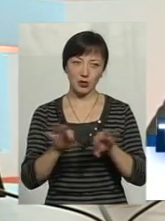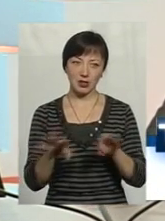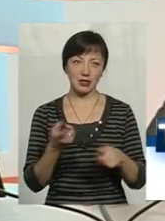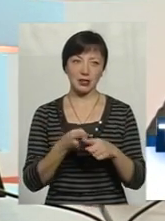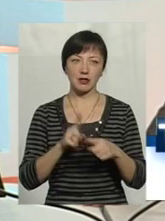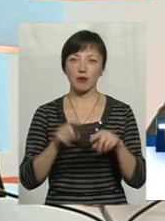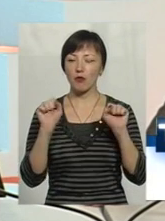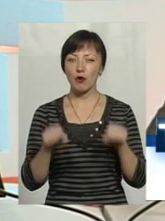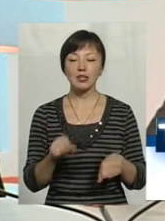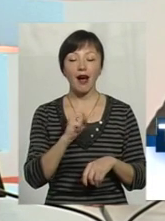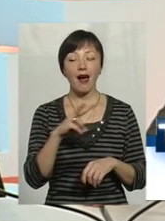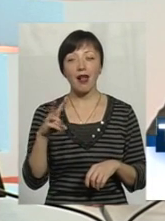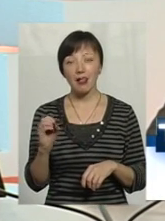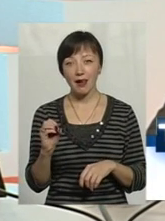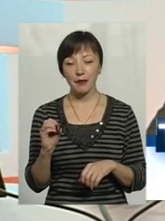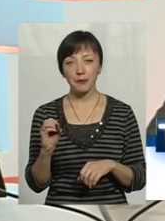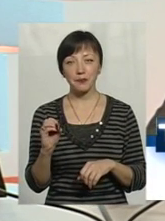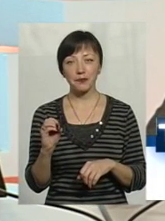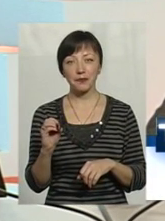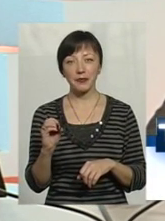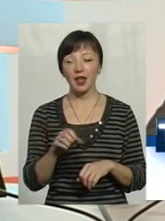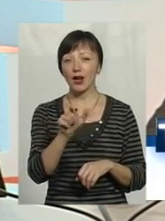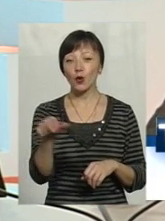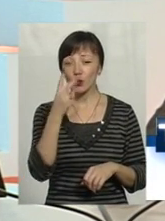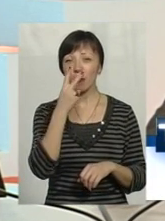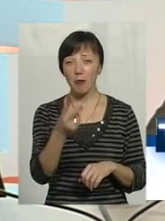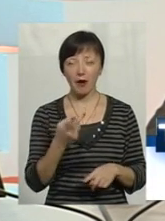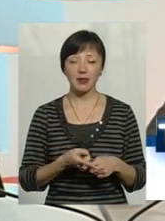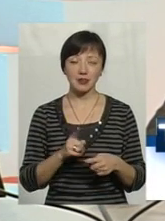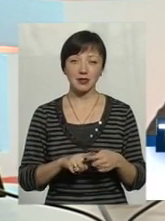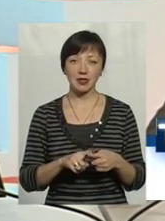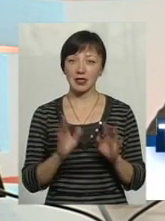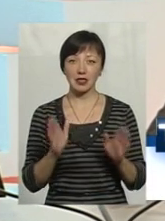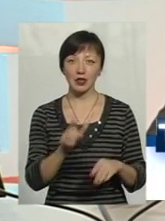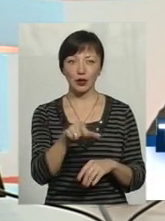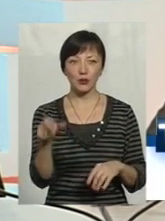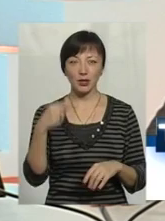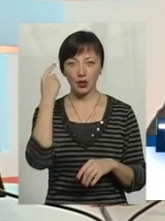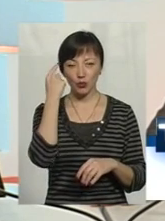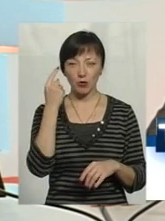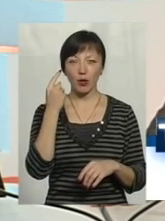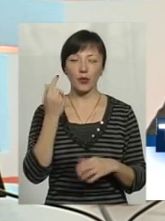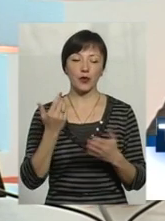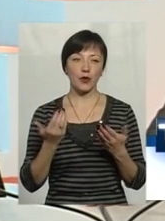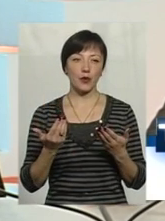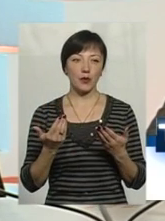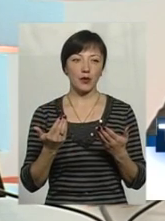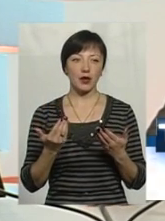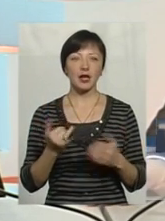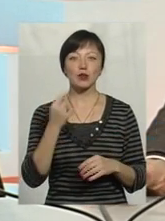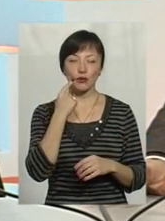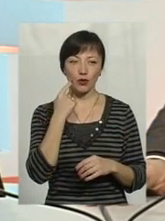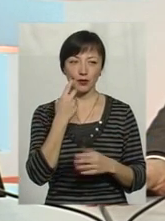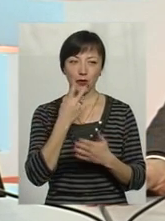Вона може це пояснити, але, знаєте, але люди побачать це, і не тільки люди, я думаю, і